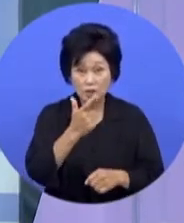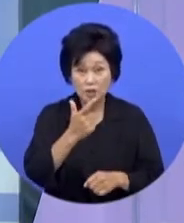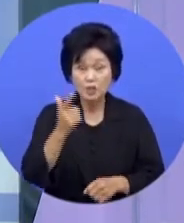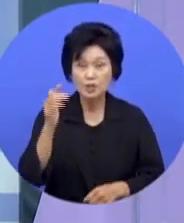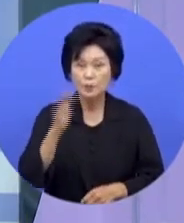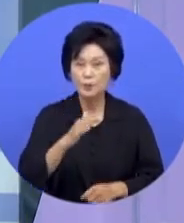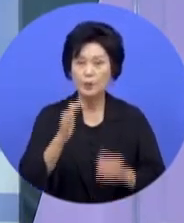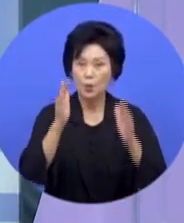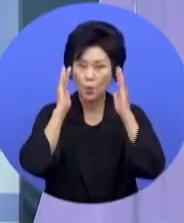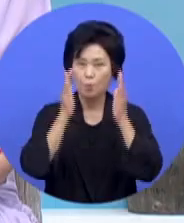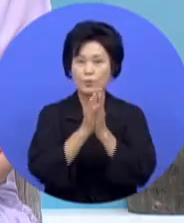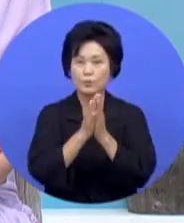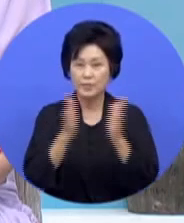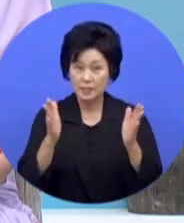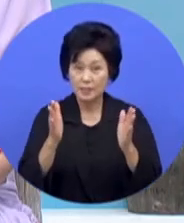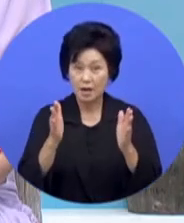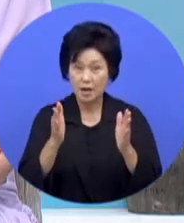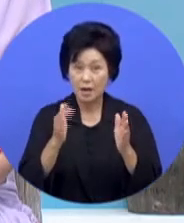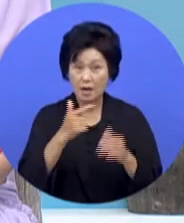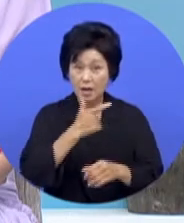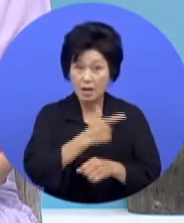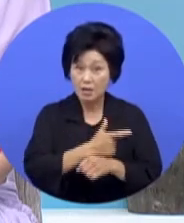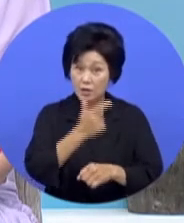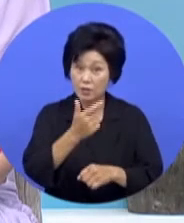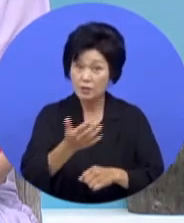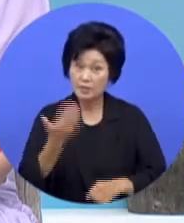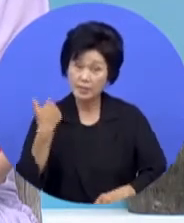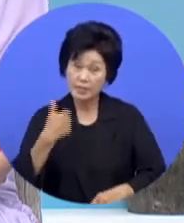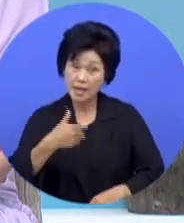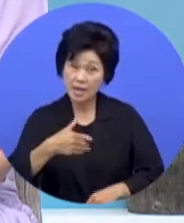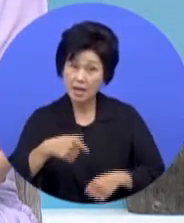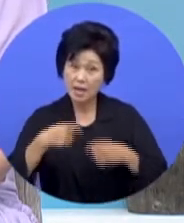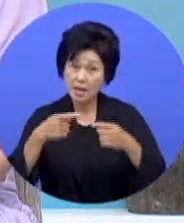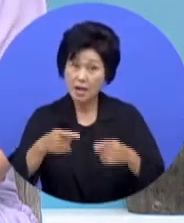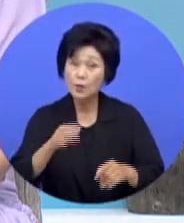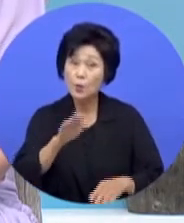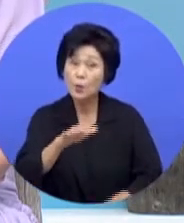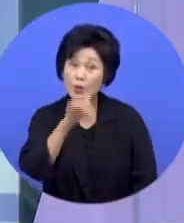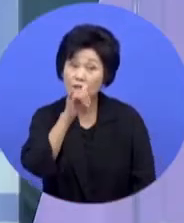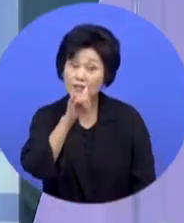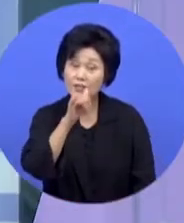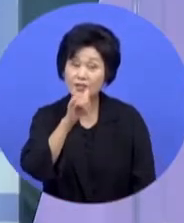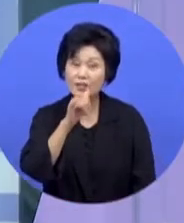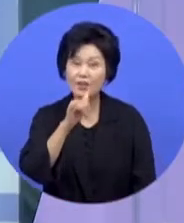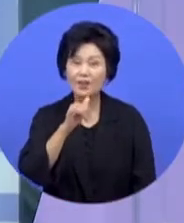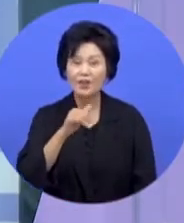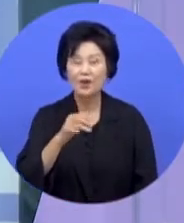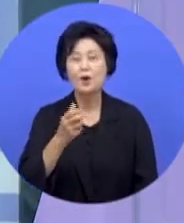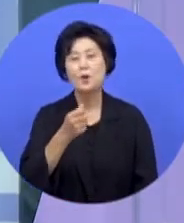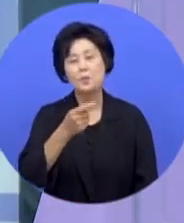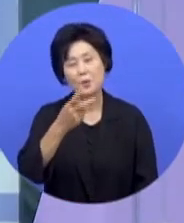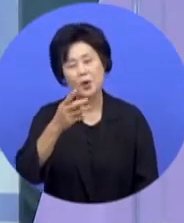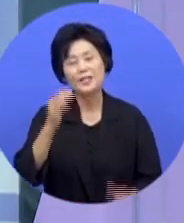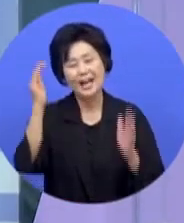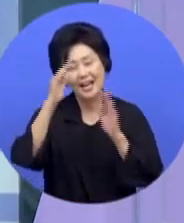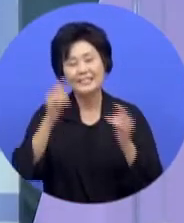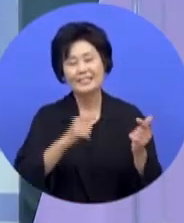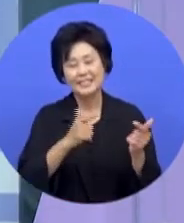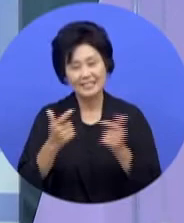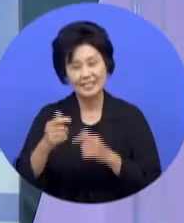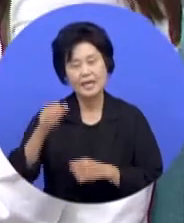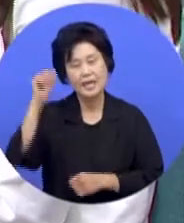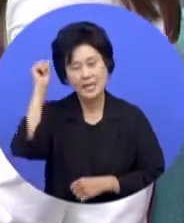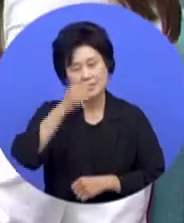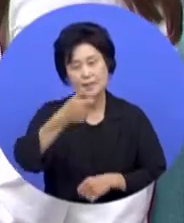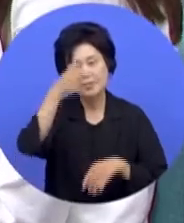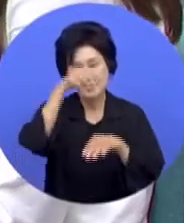해요? 네, 아침 그 전에 6시. 가는데 또 하나 있죠? 6시 전에. 저는 이제 또 몇몇 학생들은 네. 또 새벽 예배도 참석을 합니다. 복된교 새벽 예배 갔다가?